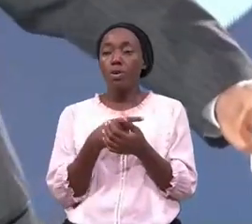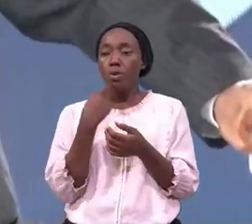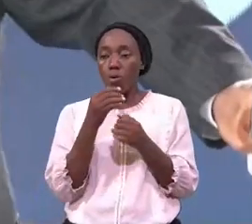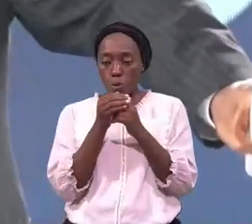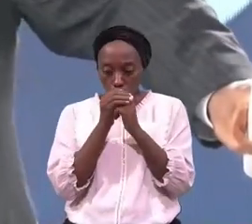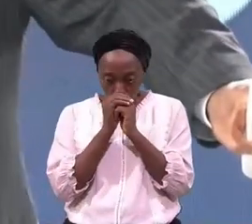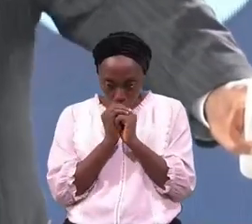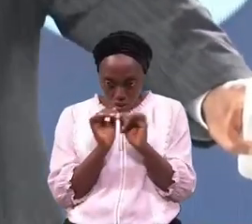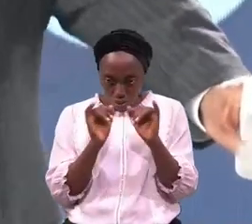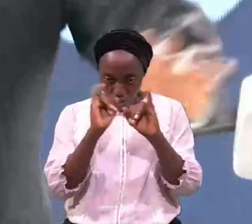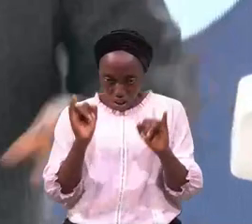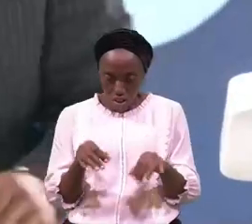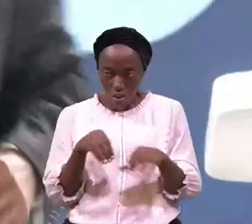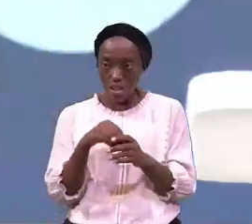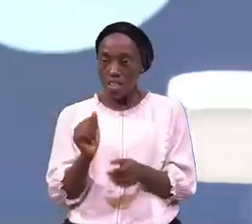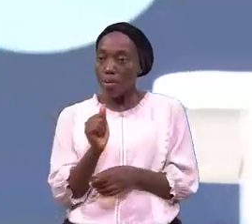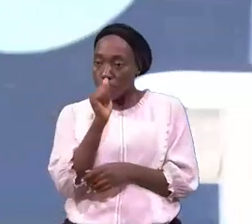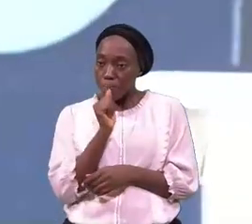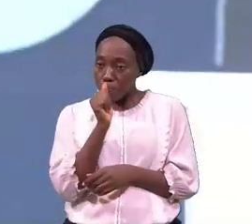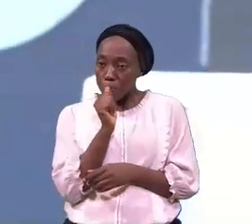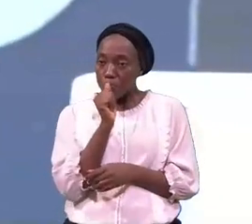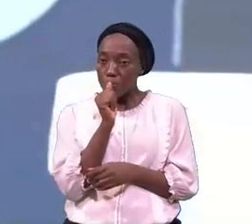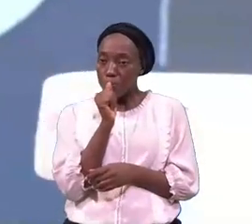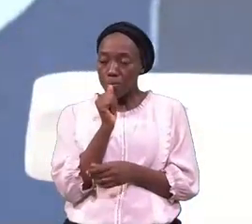Il y a des gens qui adorent les idoles en secret.